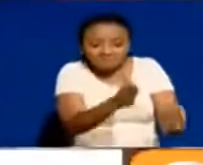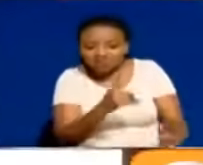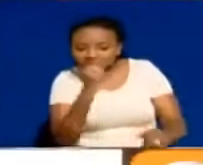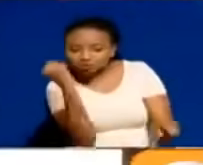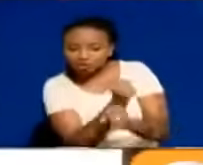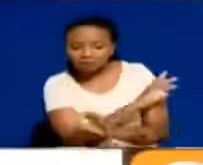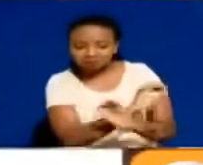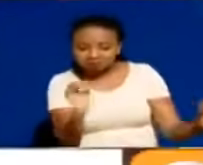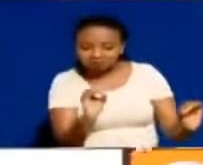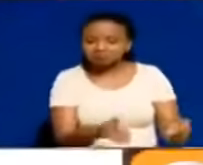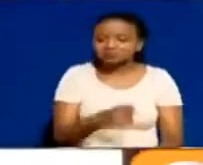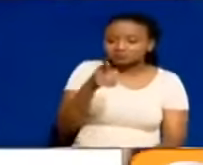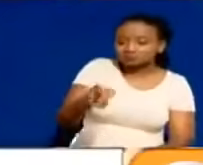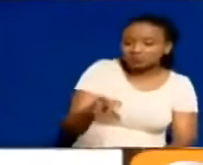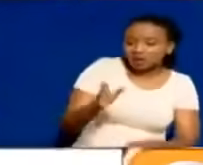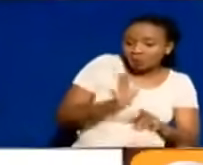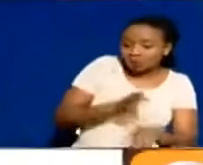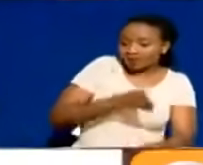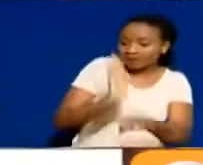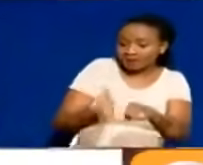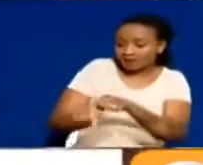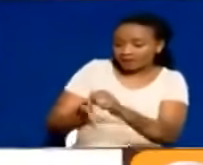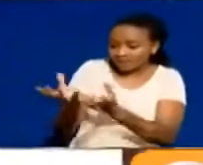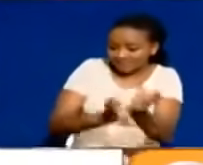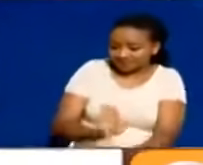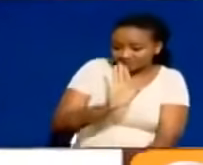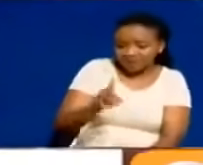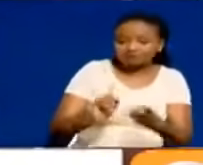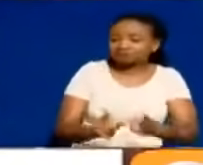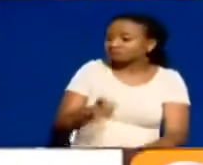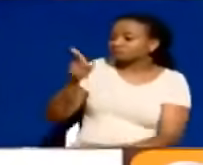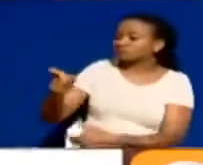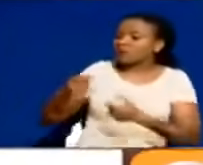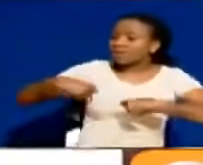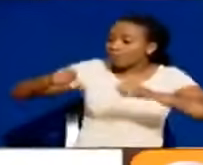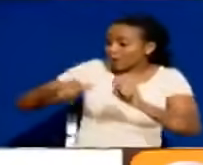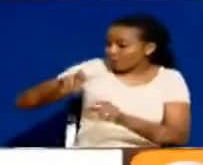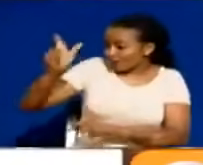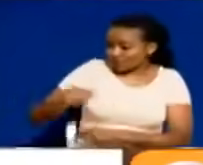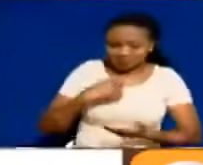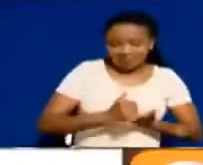kazi. Wacha nisaidie mama mboga. Wacha nisaidie mtu ya boda boda.